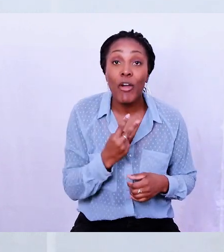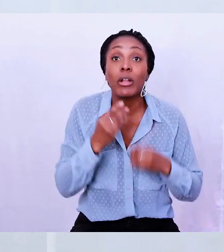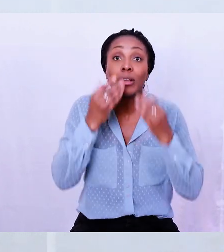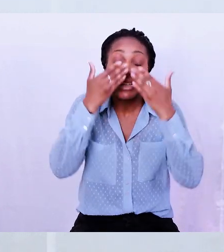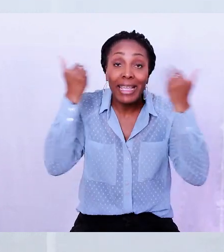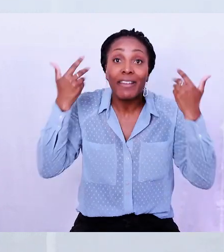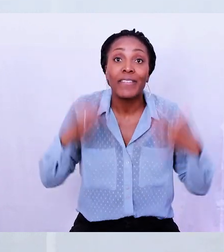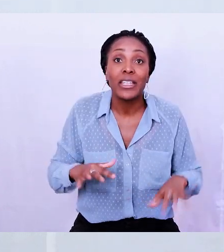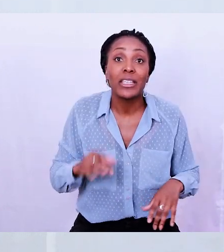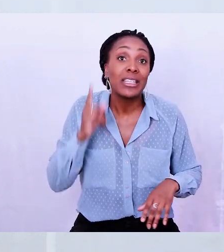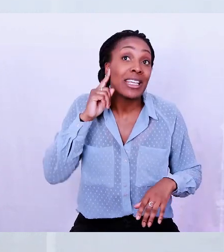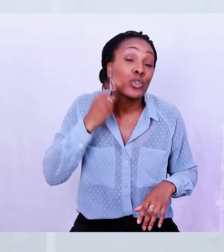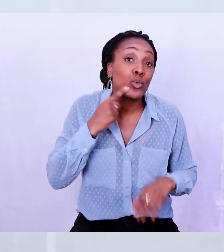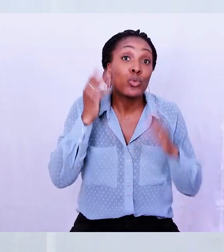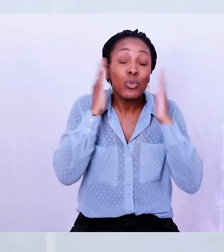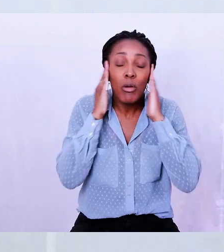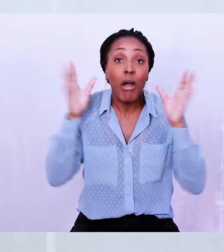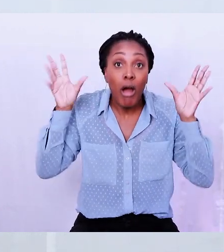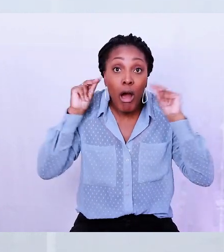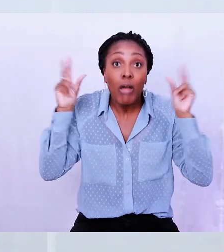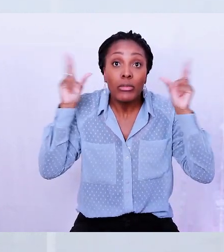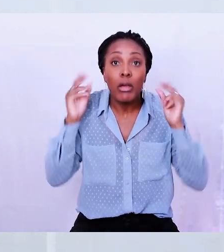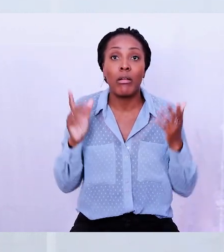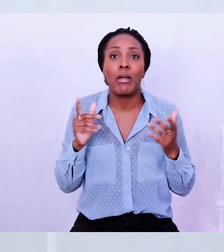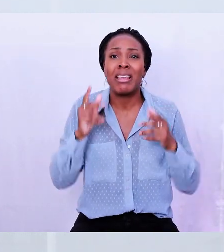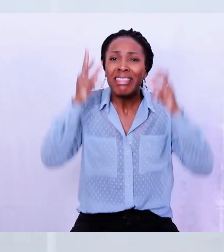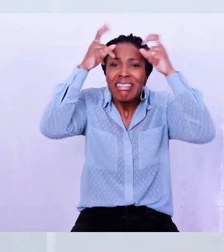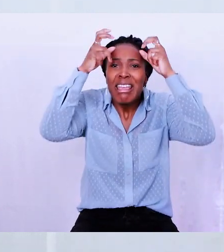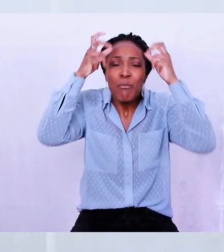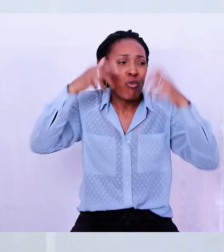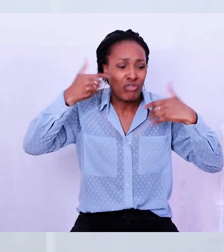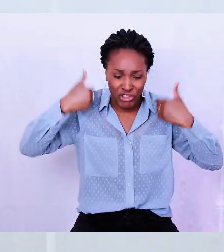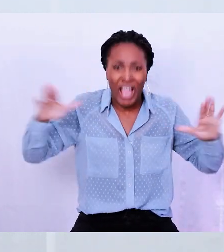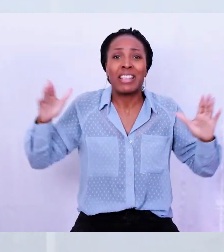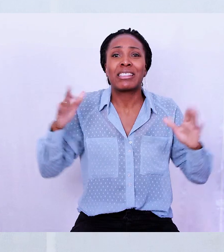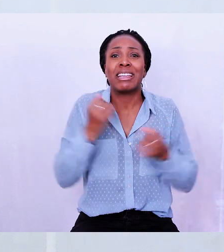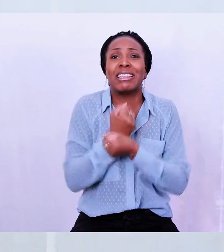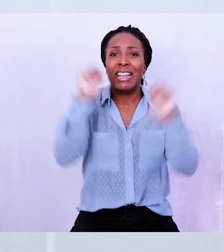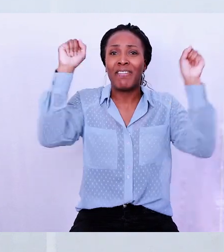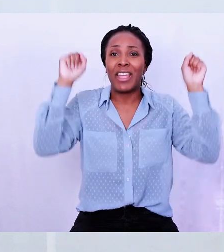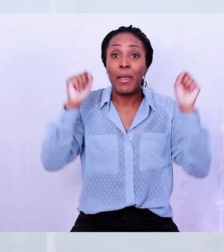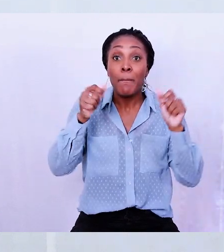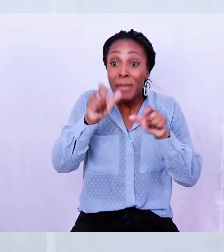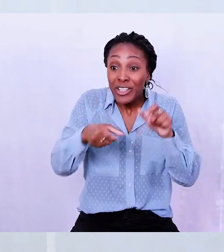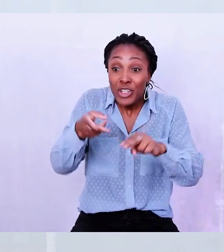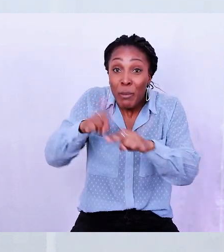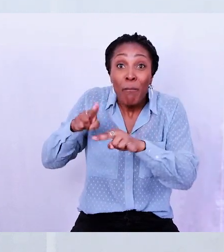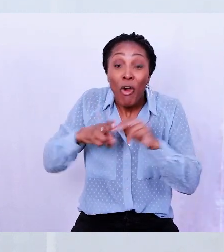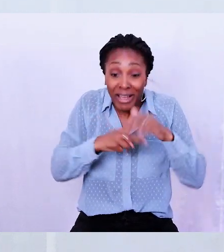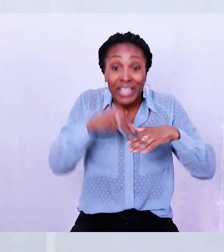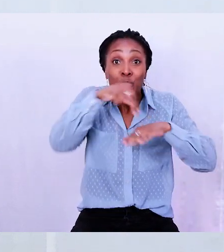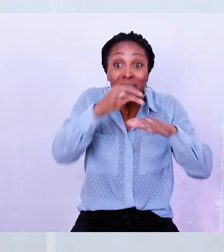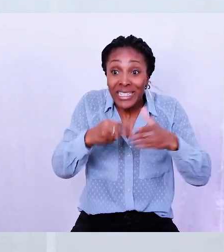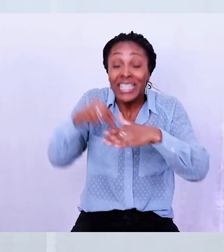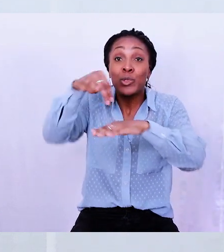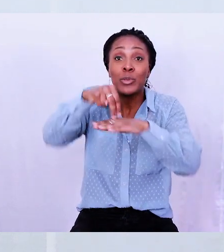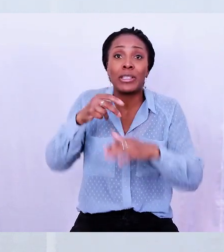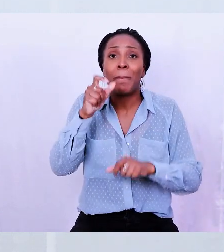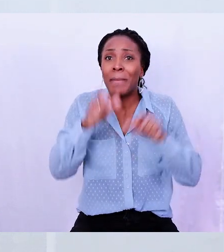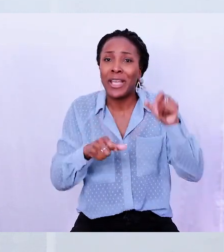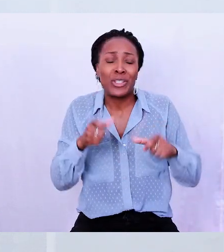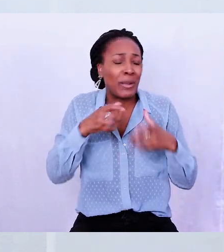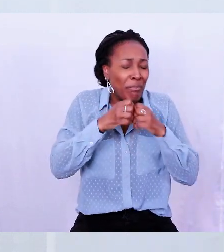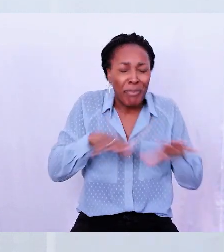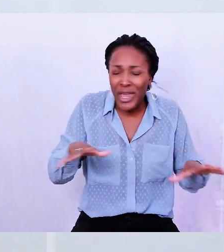guéris, des sourds entendaient, des démoniaques étaient délivrés, des morts ressuscités. Ceux qui étaient perdus pouvaient trouver